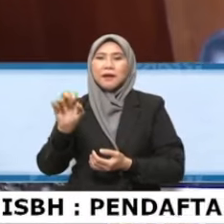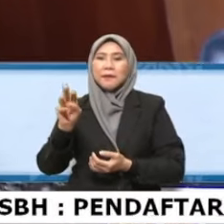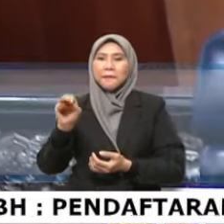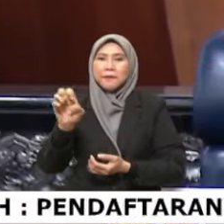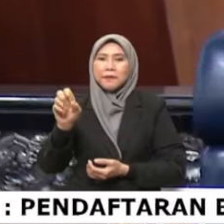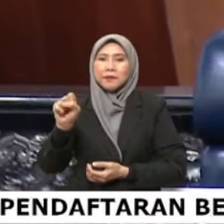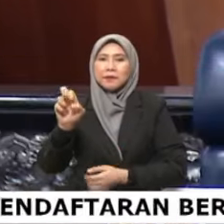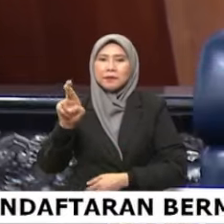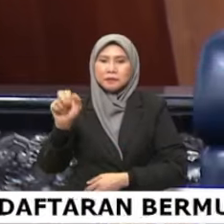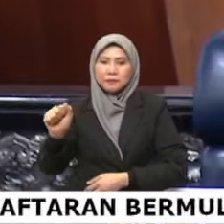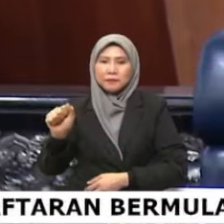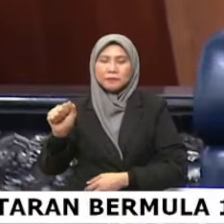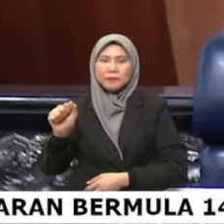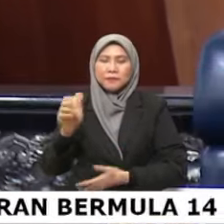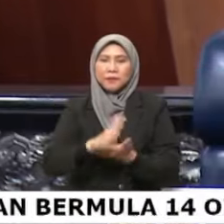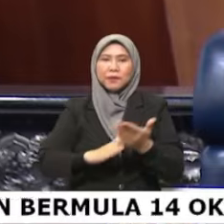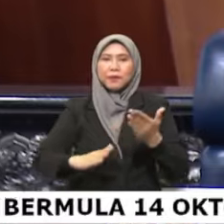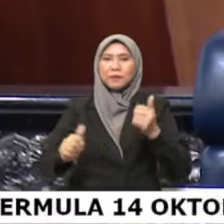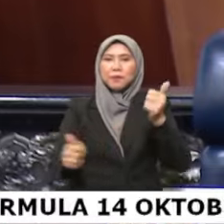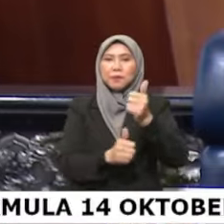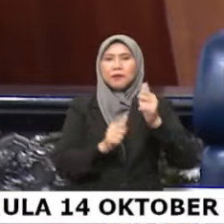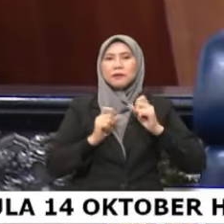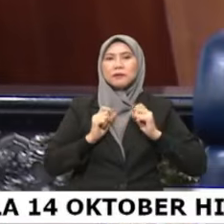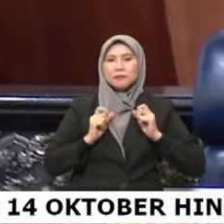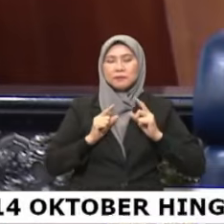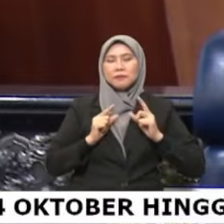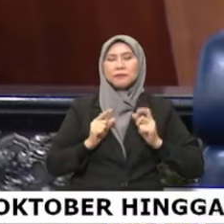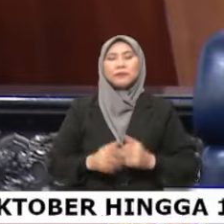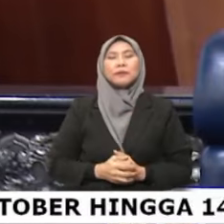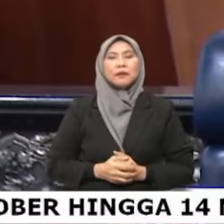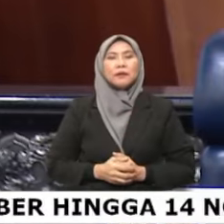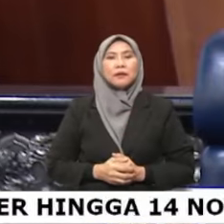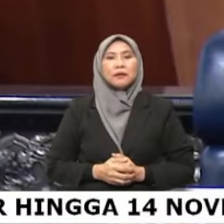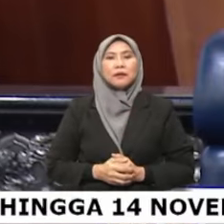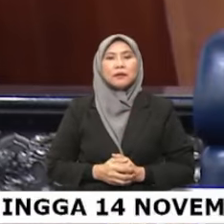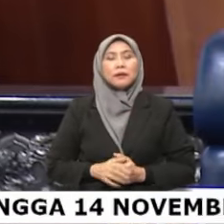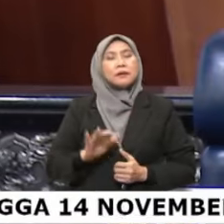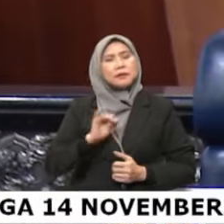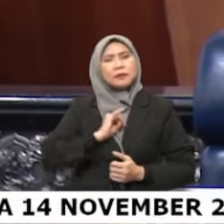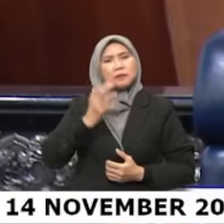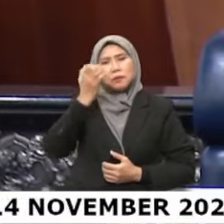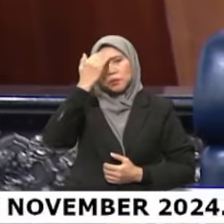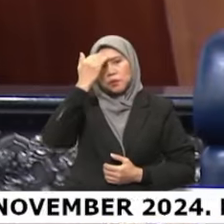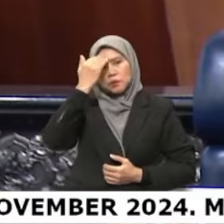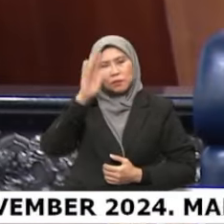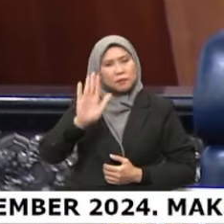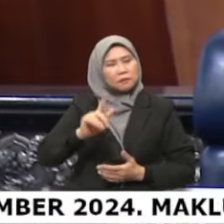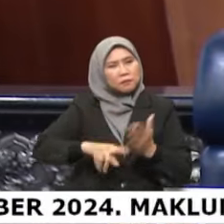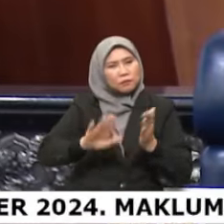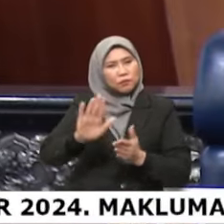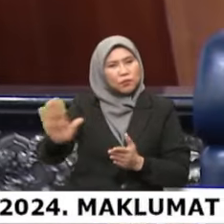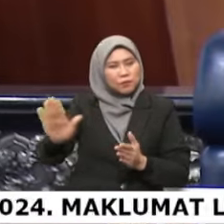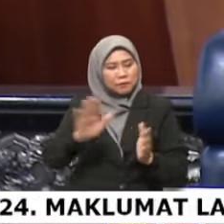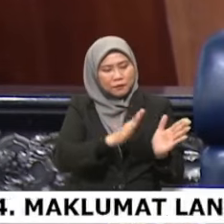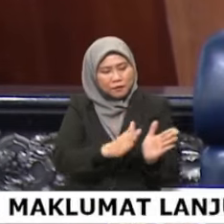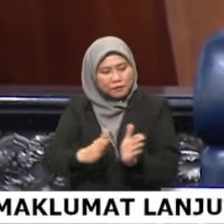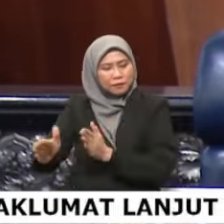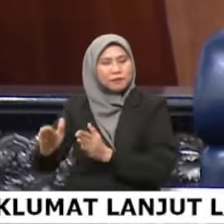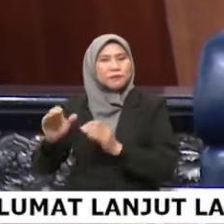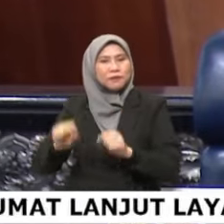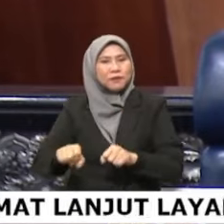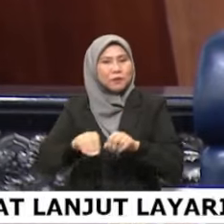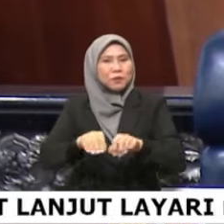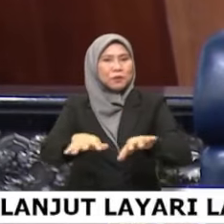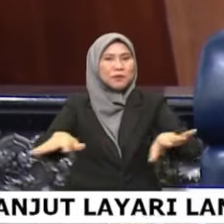sektor swasta di bawah Ehsan Rahmah Madani. Justru itu, saya ingin mengetahui apakah perancangan kementerian untuk meluaskan